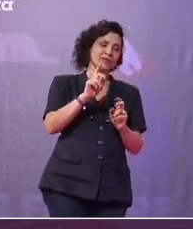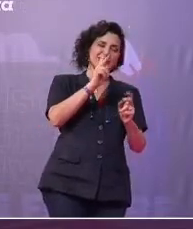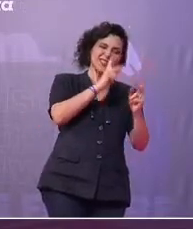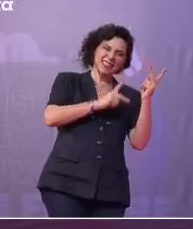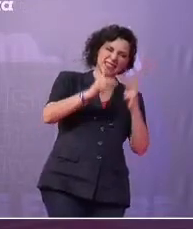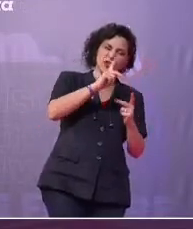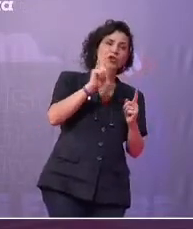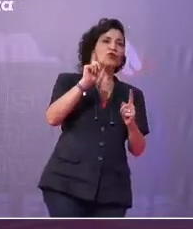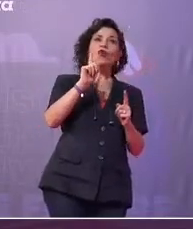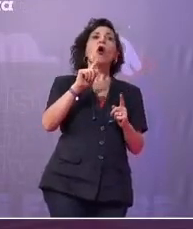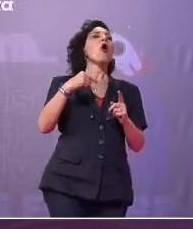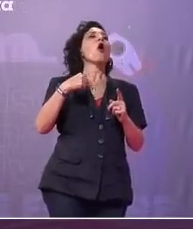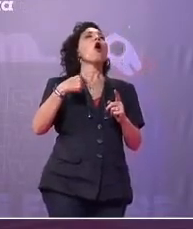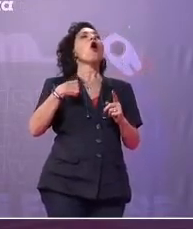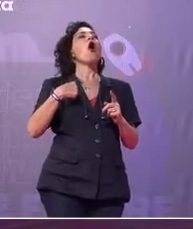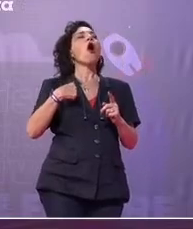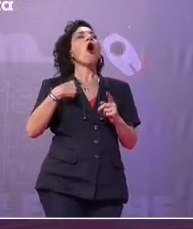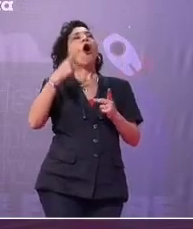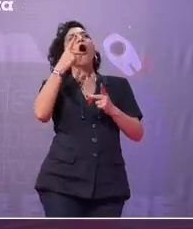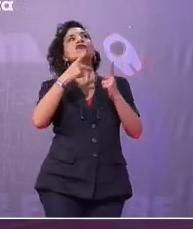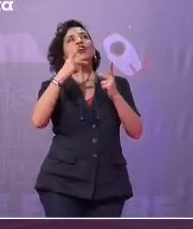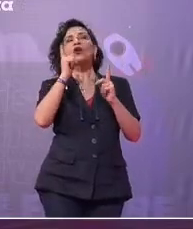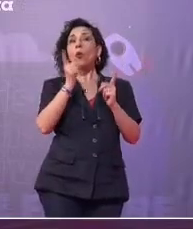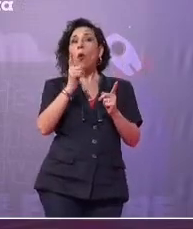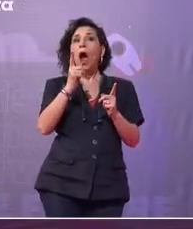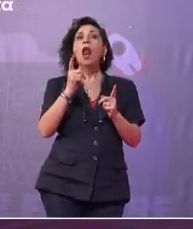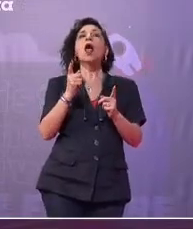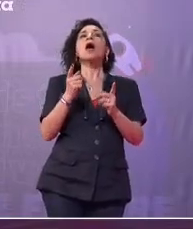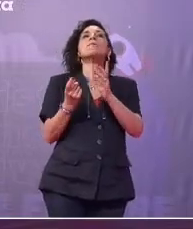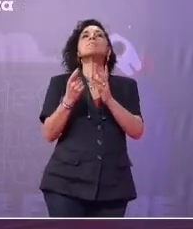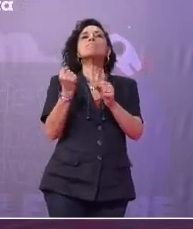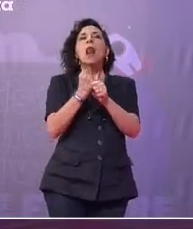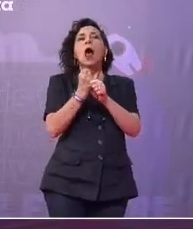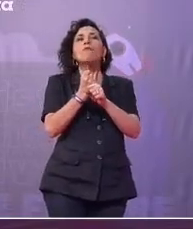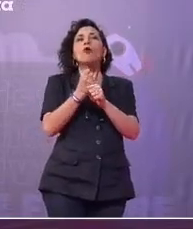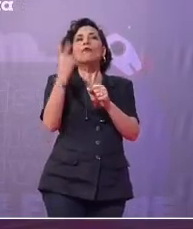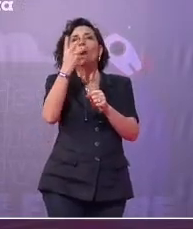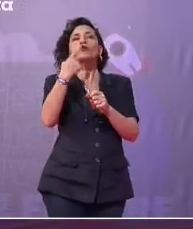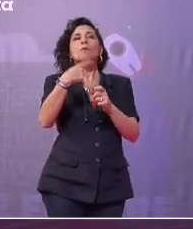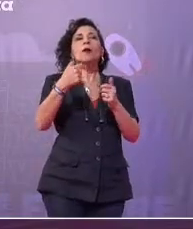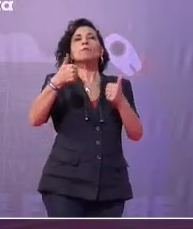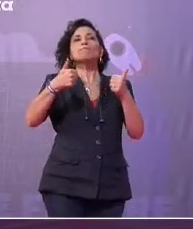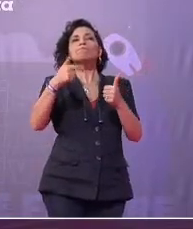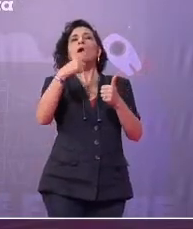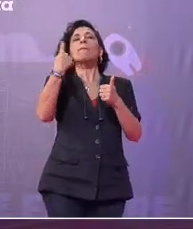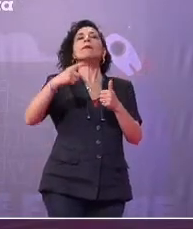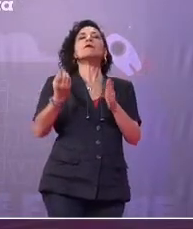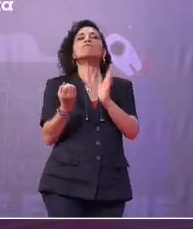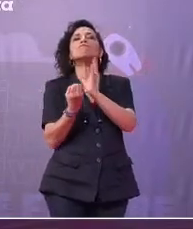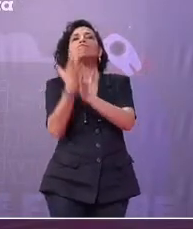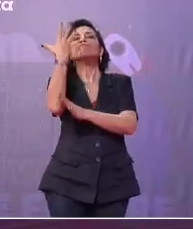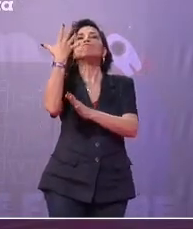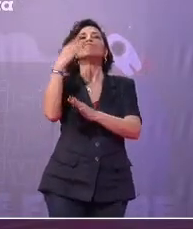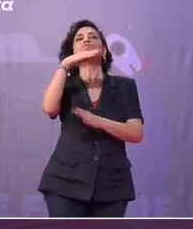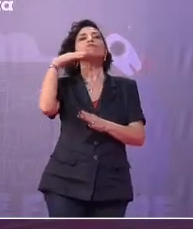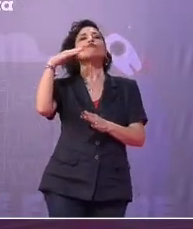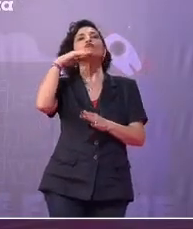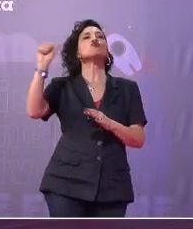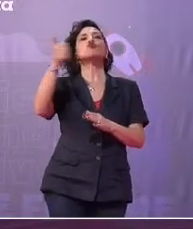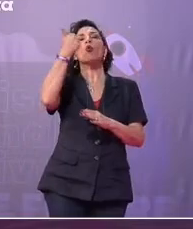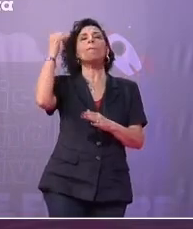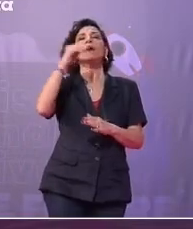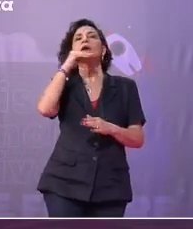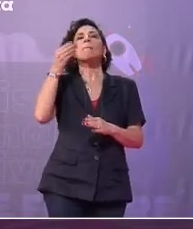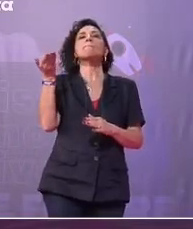lui a creare questo super maggiordomo nel farlo però L'industria del software verrà